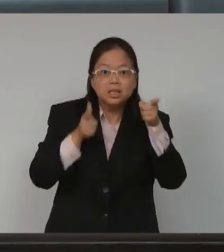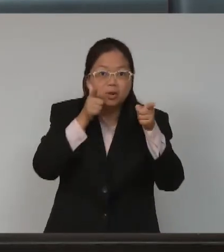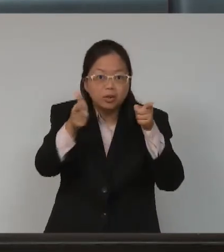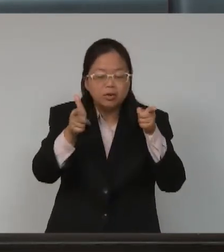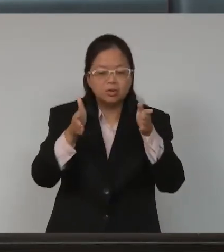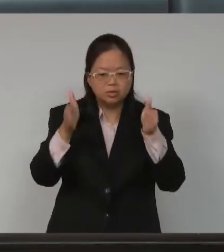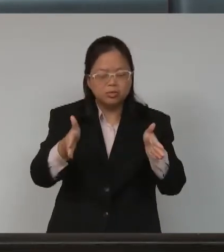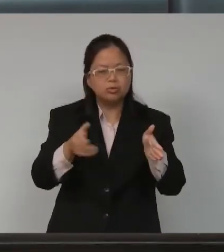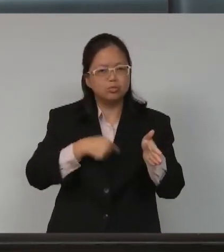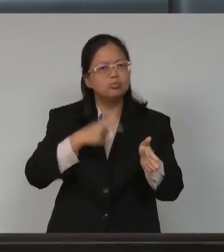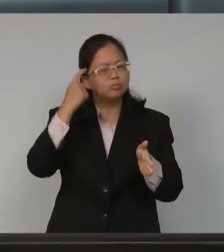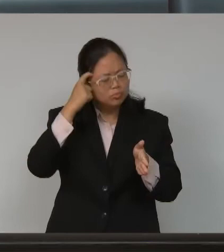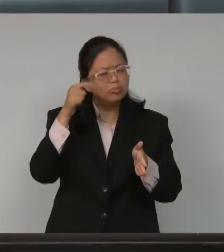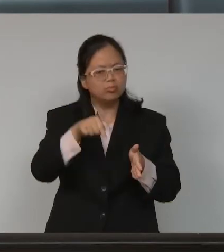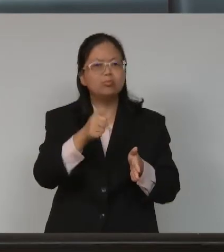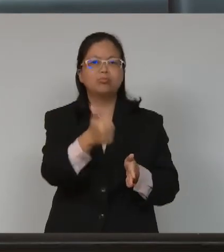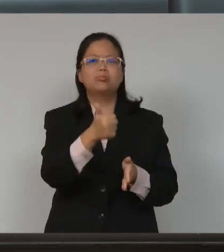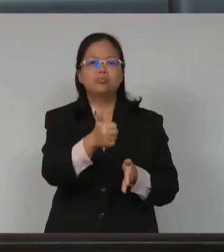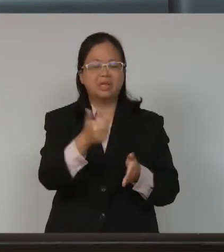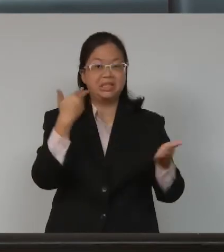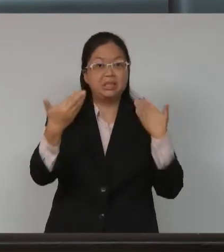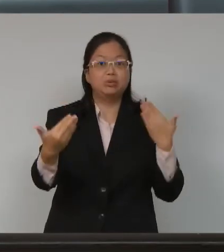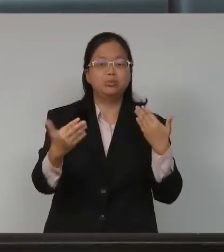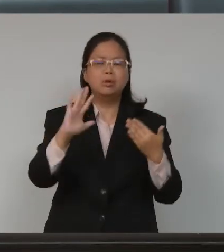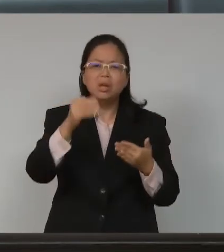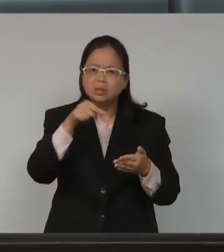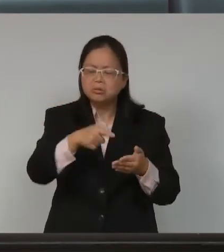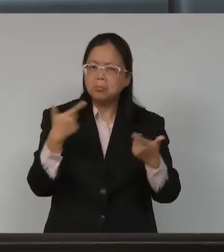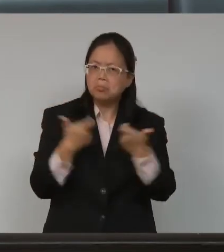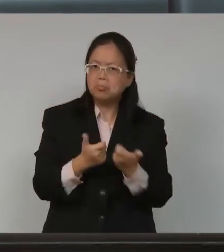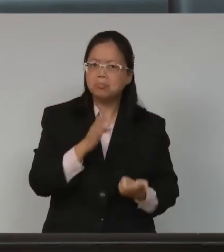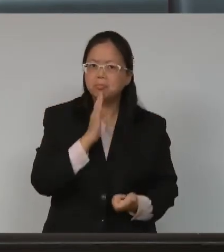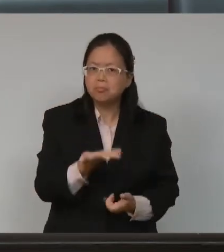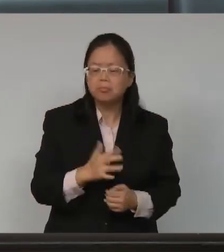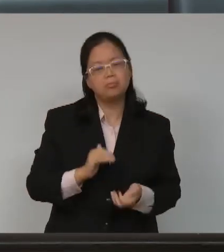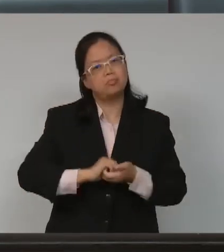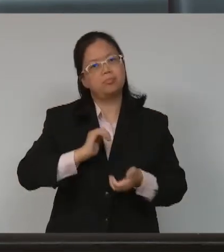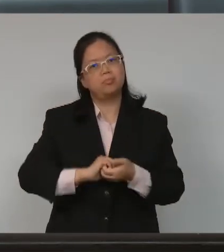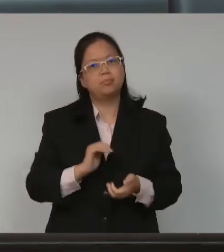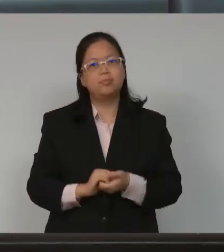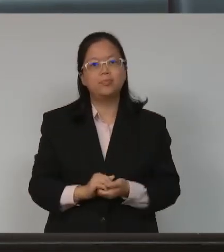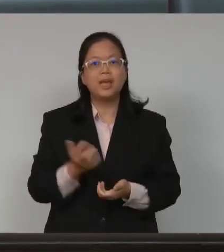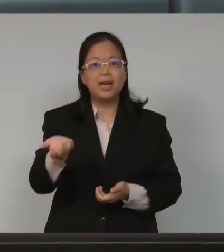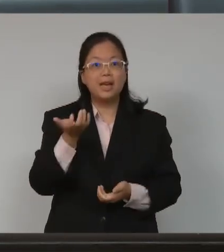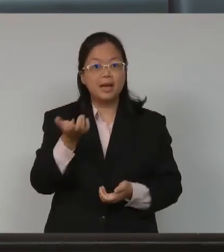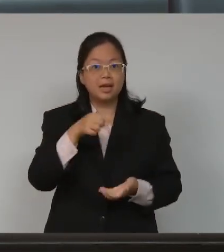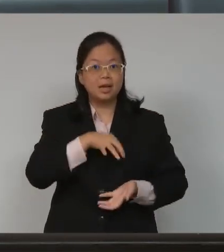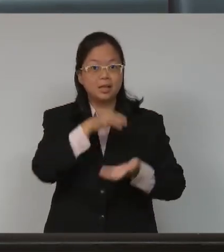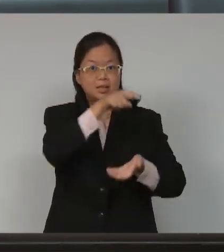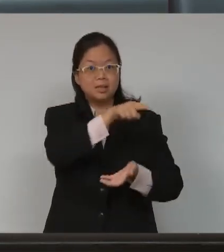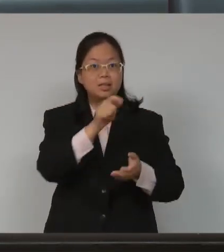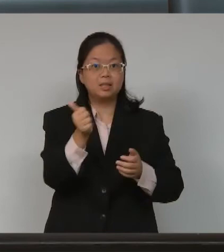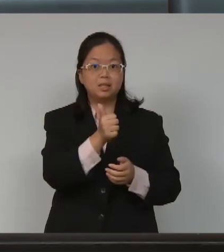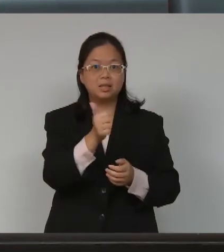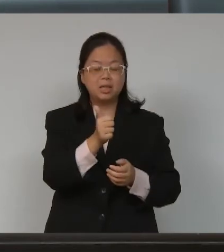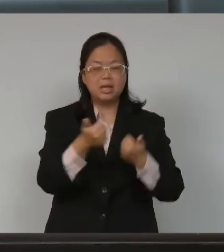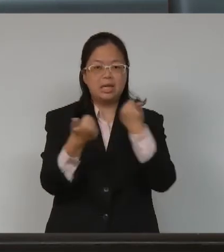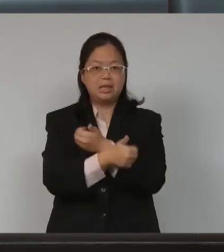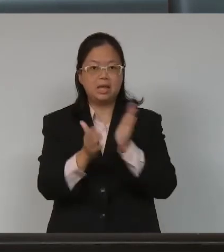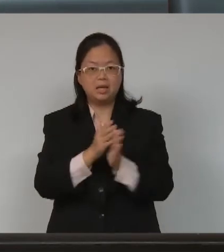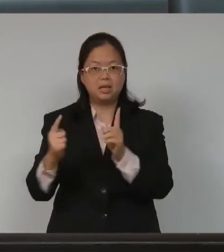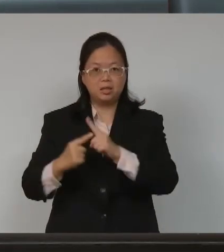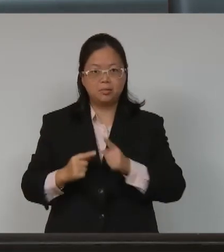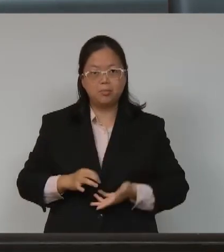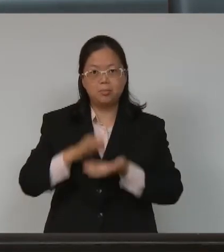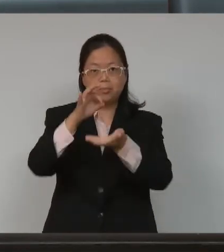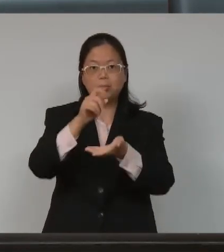醒的是说，这是不是一个好的原则？刚才这个有领衔人的这个代理人有提到说，是